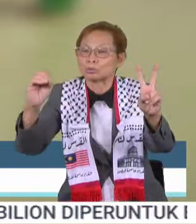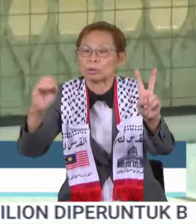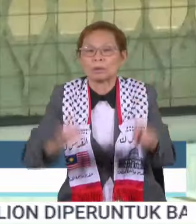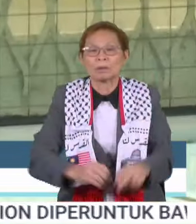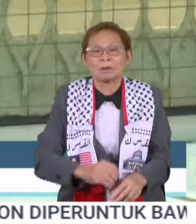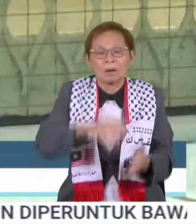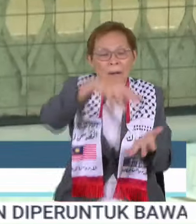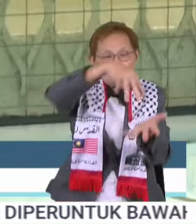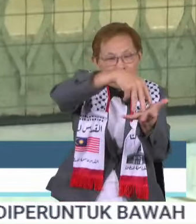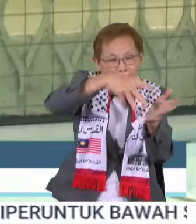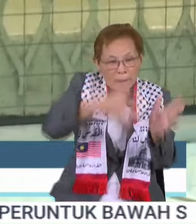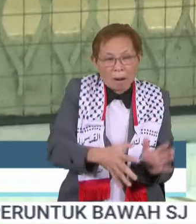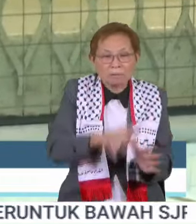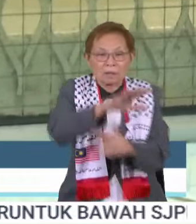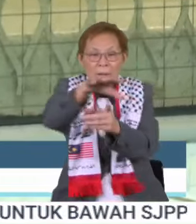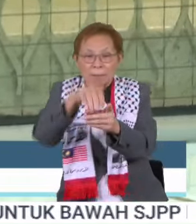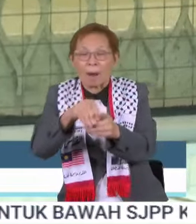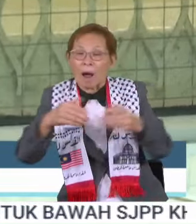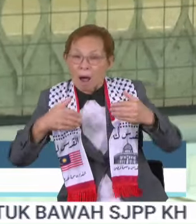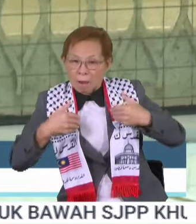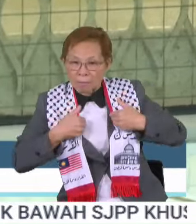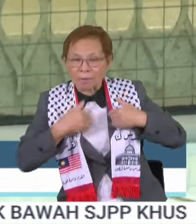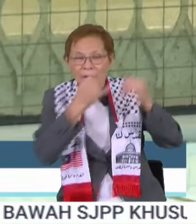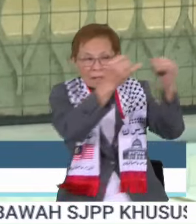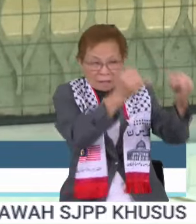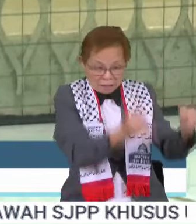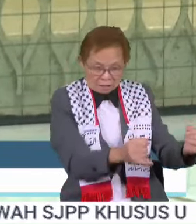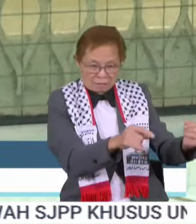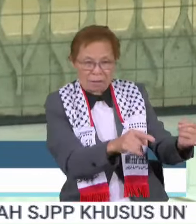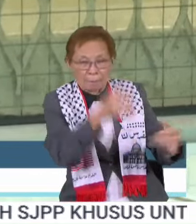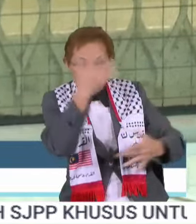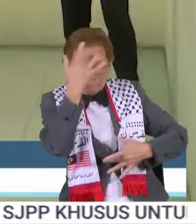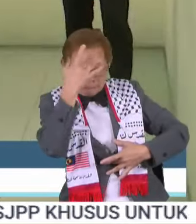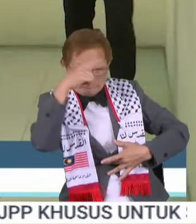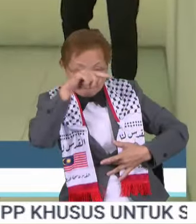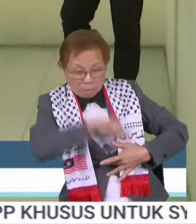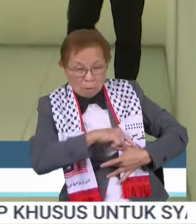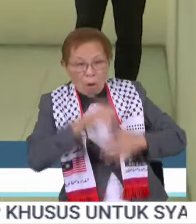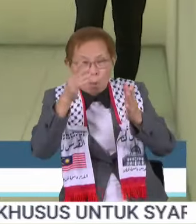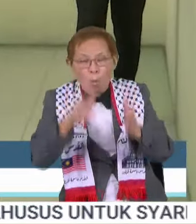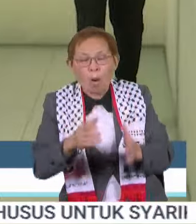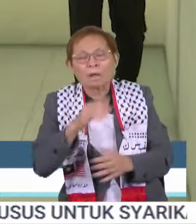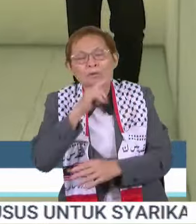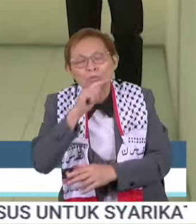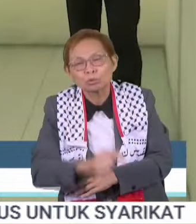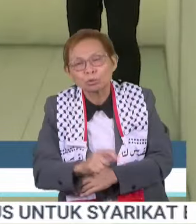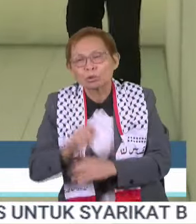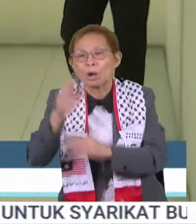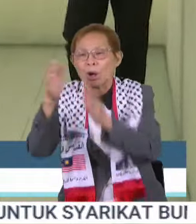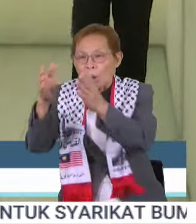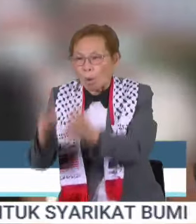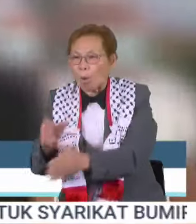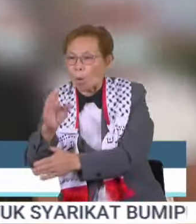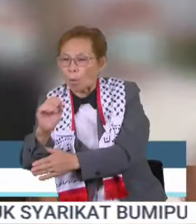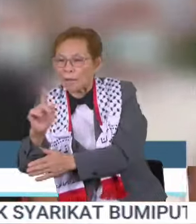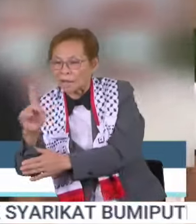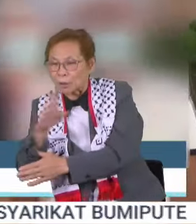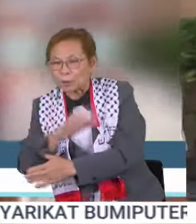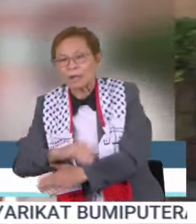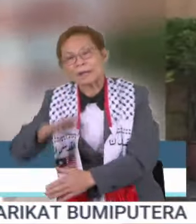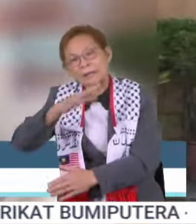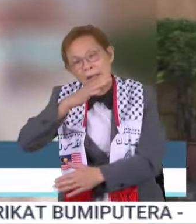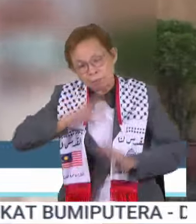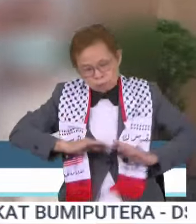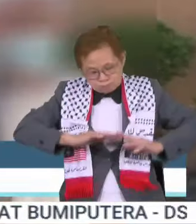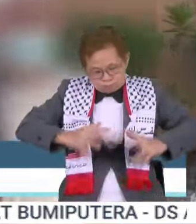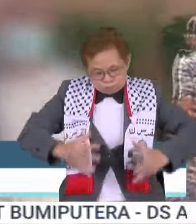Penghuni penjara yang akan terlibat terdiri daripada individu yang berpenyakit kronik, warga emas, orang kurang upaya dan ibu